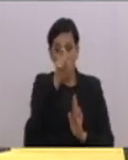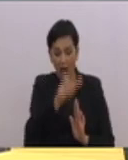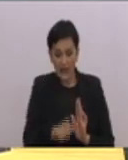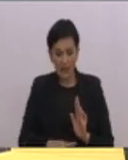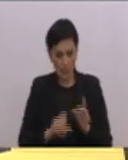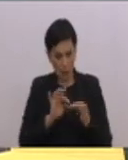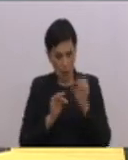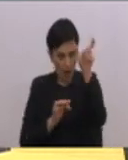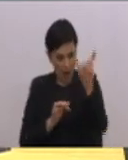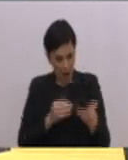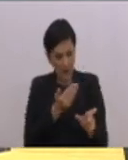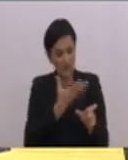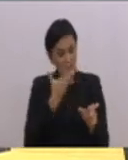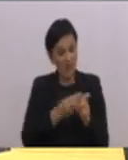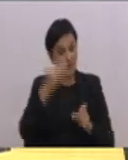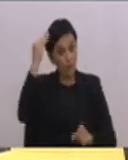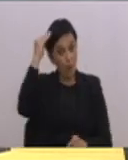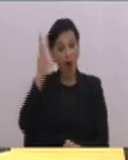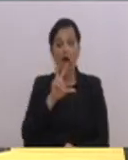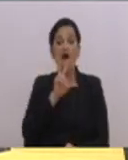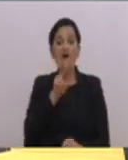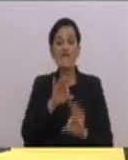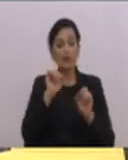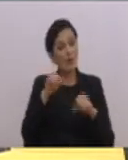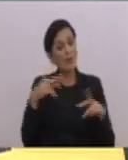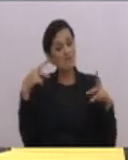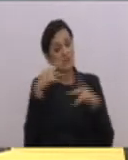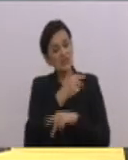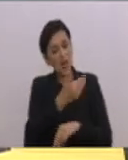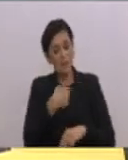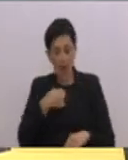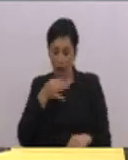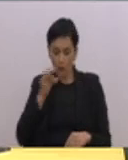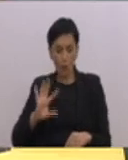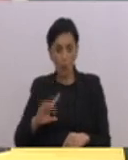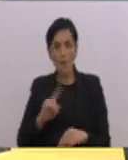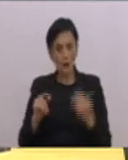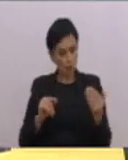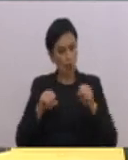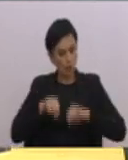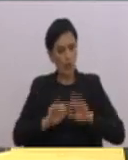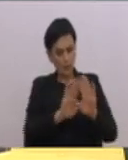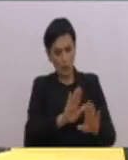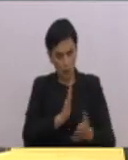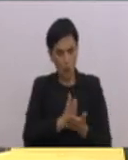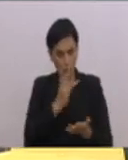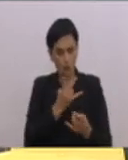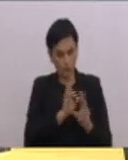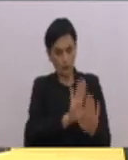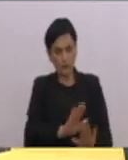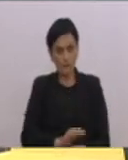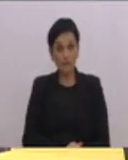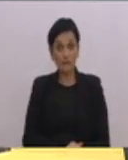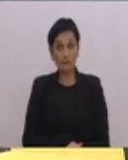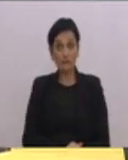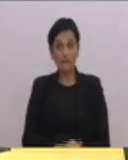რომელიც თავის პოზიციას რო დააფიქსირებს, შეიძლება მცდარი პოზიცია იყოს, მე არ მომწონდეს, მაგრამ ამის უფლება უნდა კონდეს.